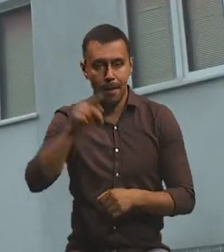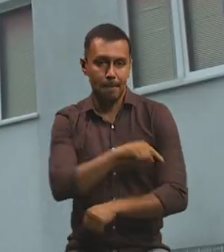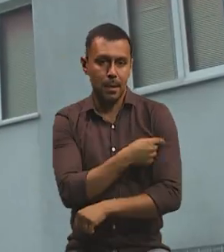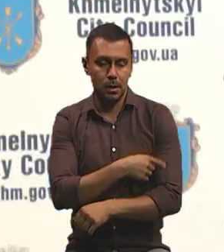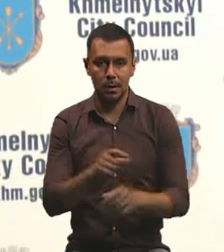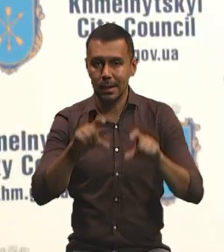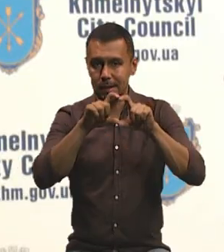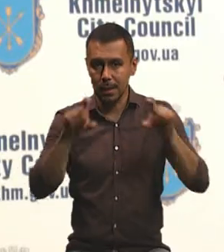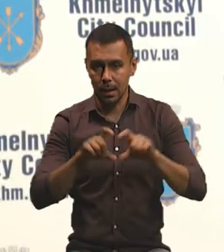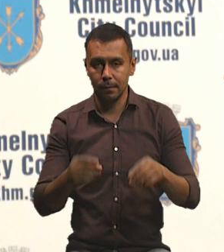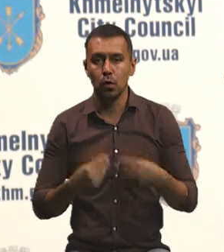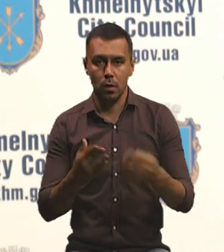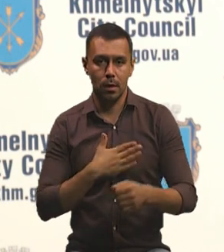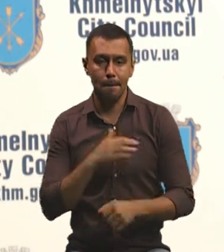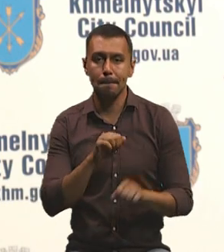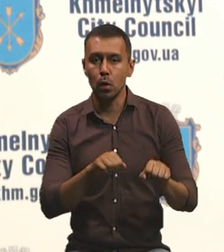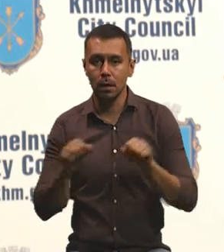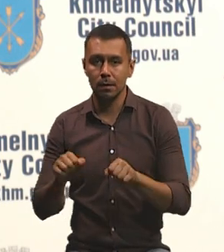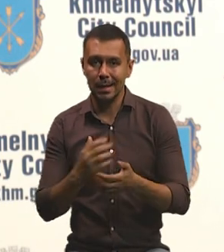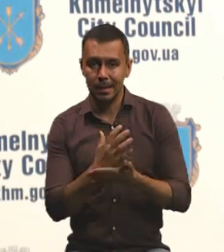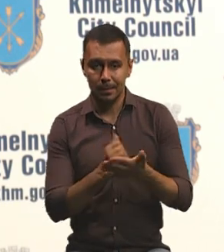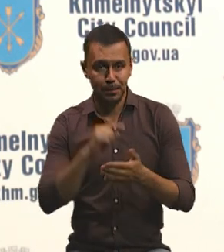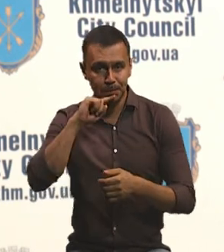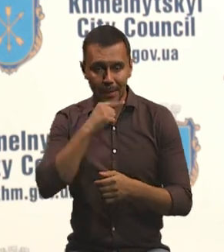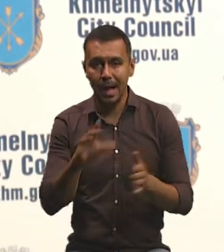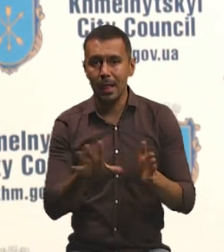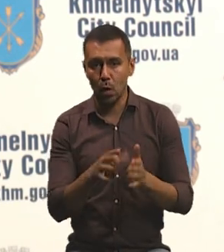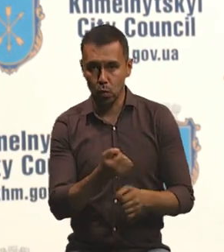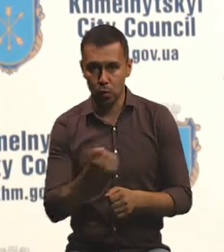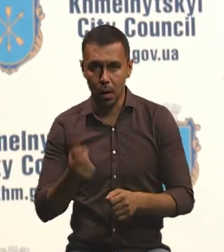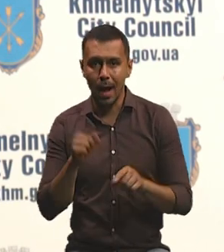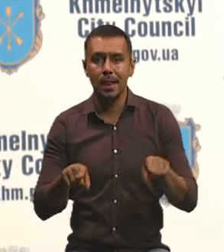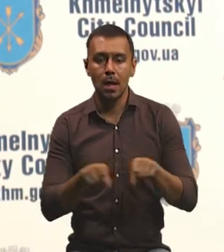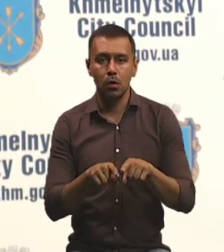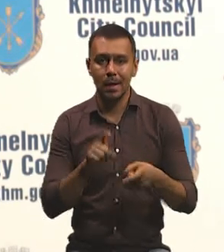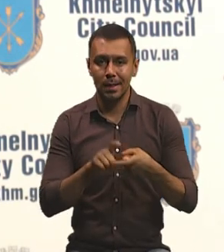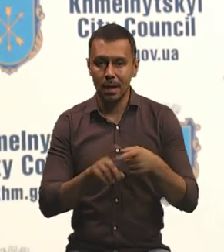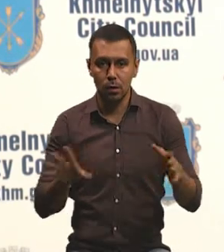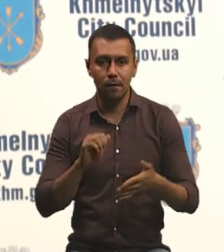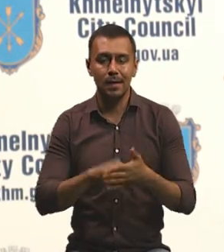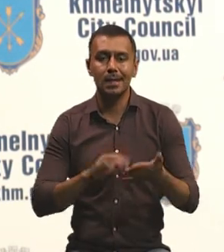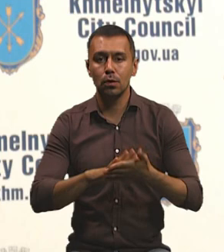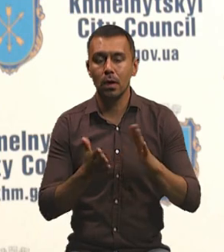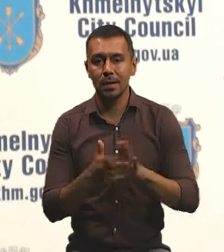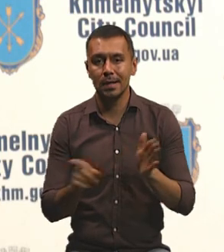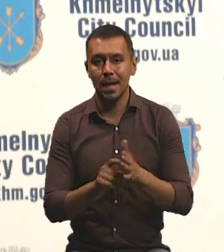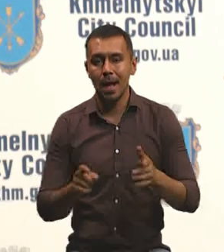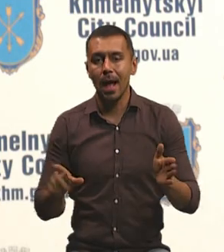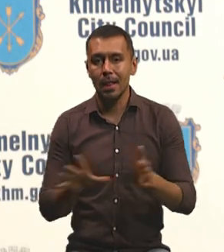медичних закладів. Дають нам можливість заощаджувати енергоносії, а також незалежно від ситуації з